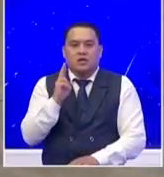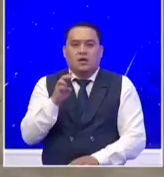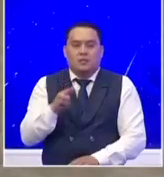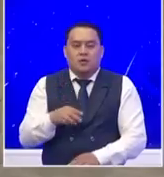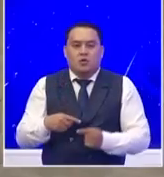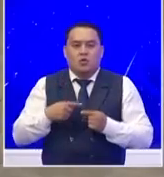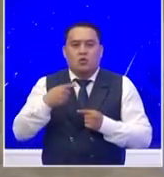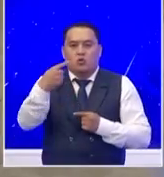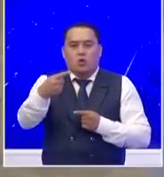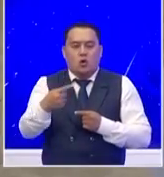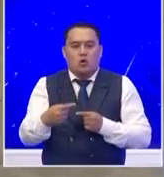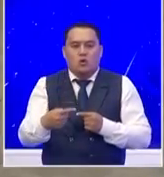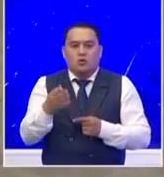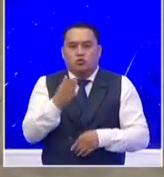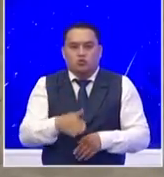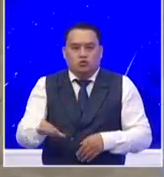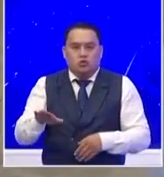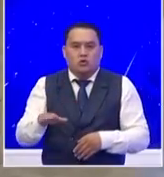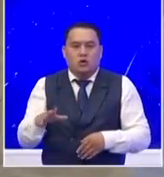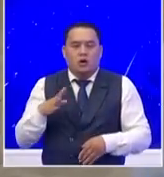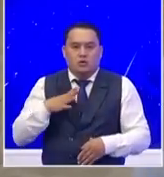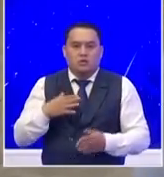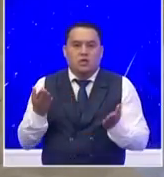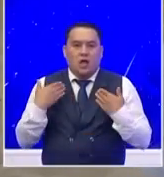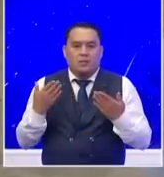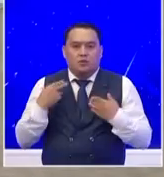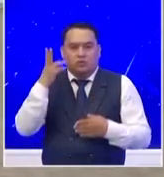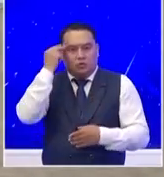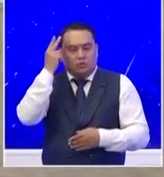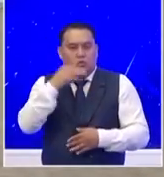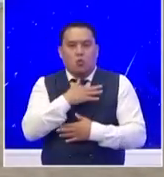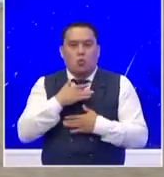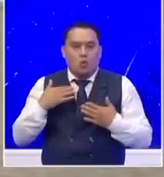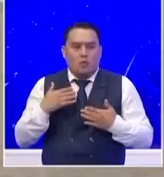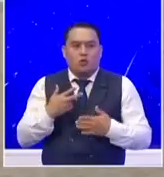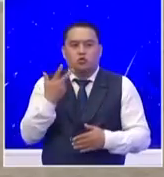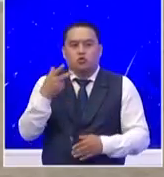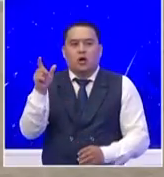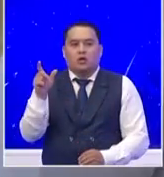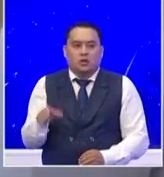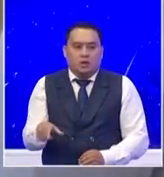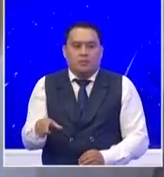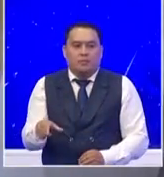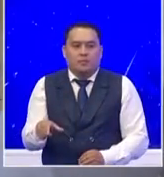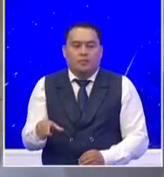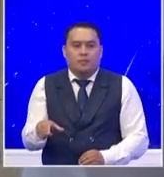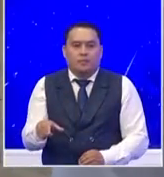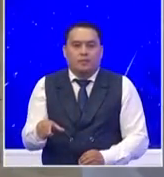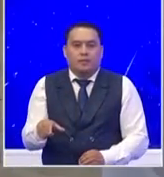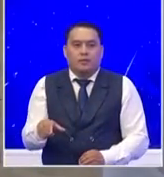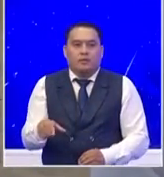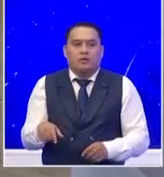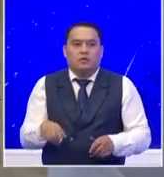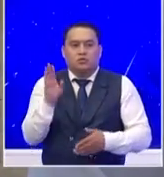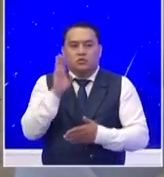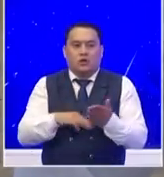үлкен, бірақ та оның өзі де жетпей атыр, өйткені келушілердің демалушылардың саны көп. Өткен жылы 3 адам 3 демалыс аймағына айыппұл